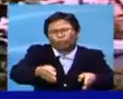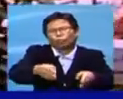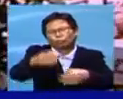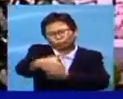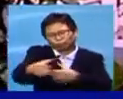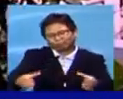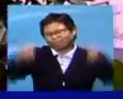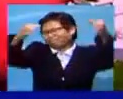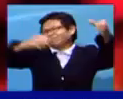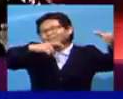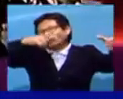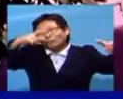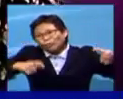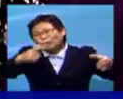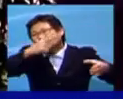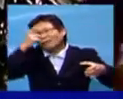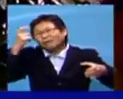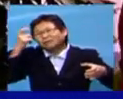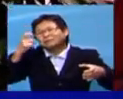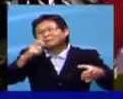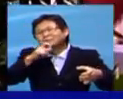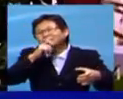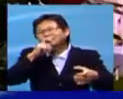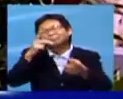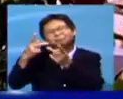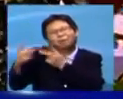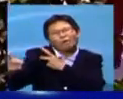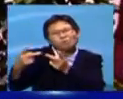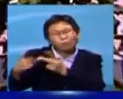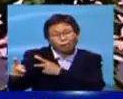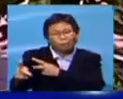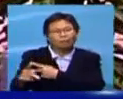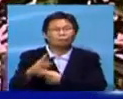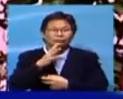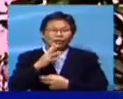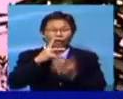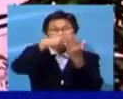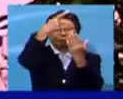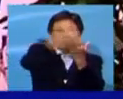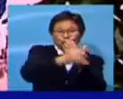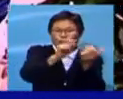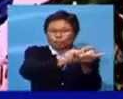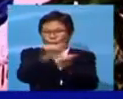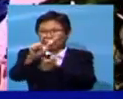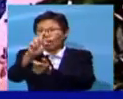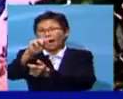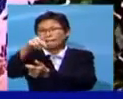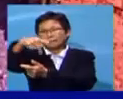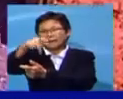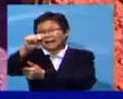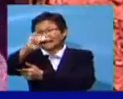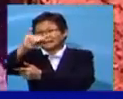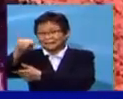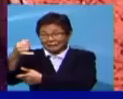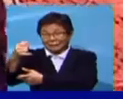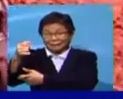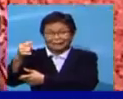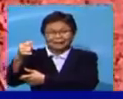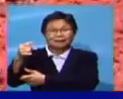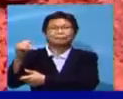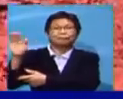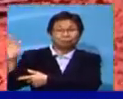Kondominium itu kerana ianya tidak bersesuaian malah katanya projek dengan kelulusan Majlis perbandaran Ampang Jaya